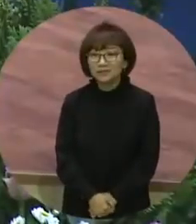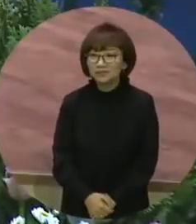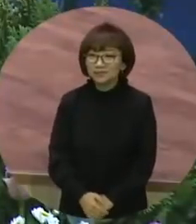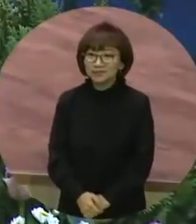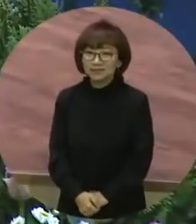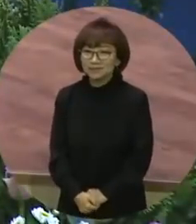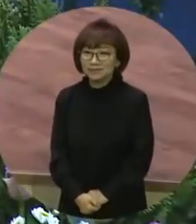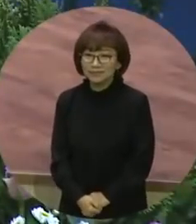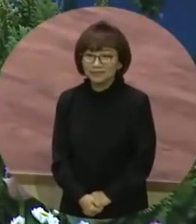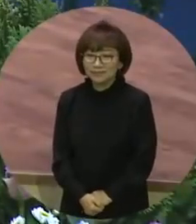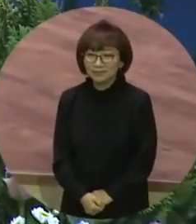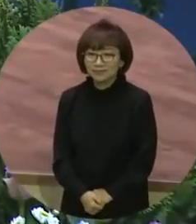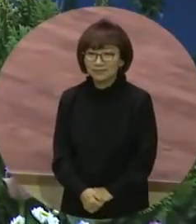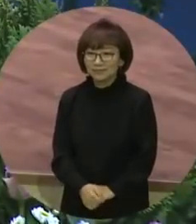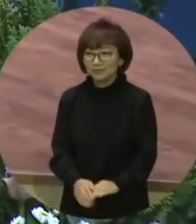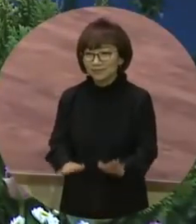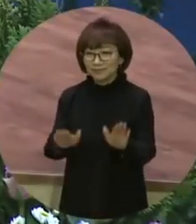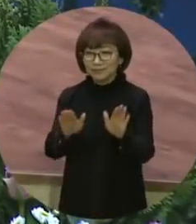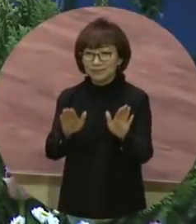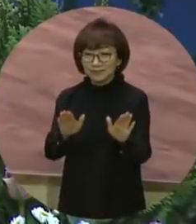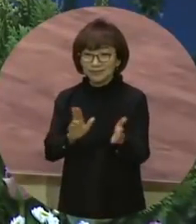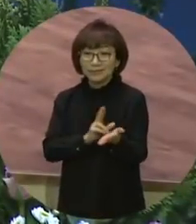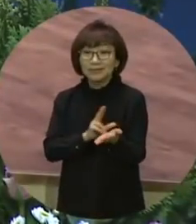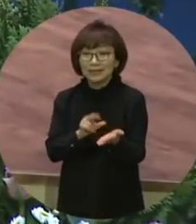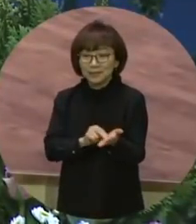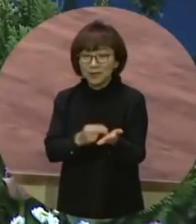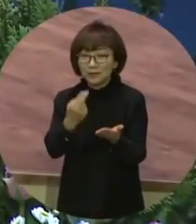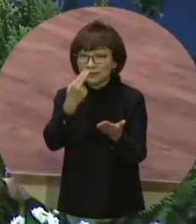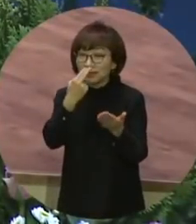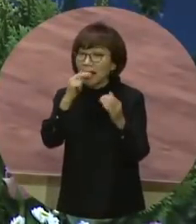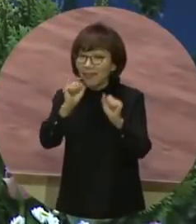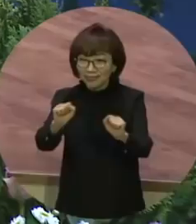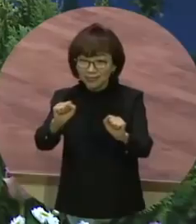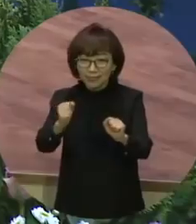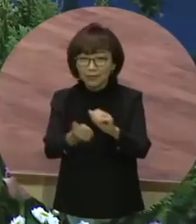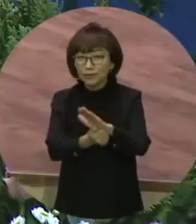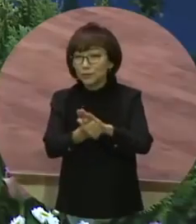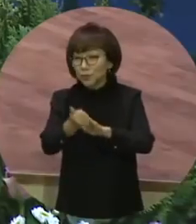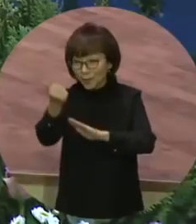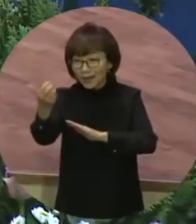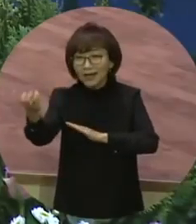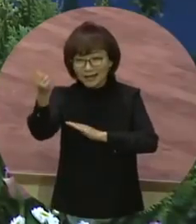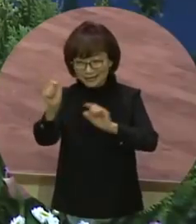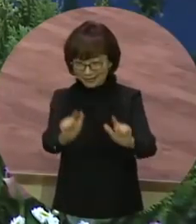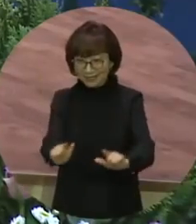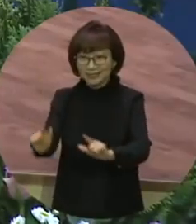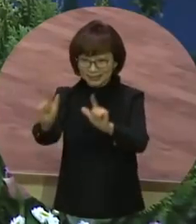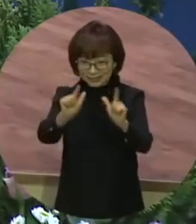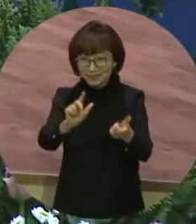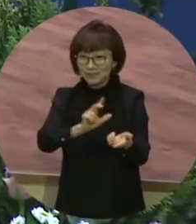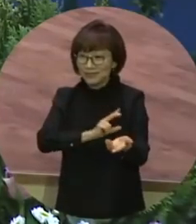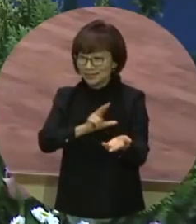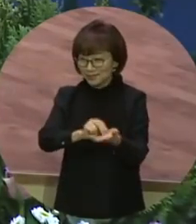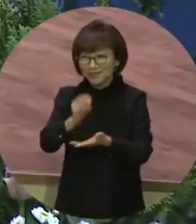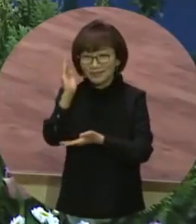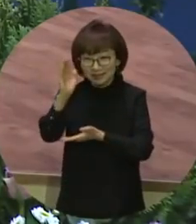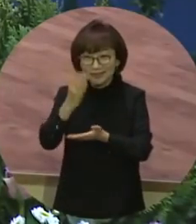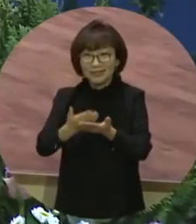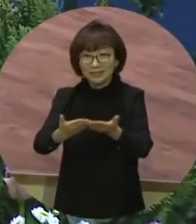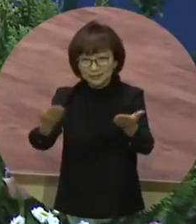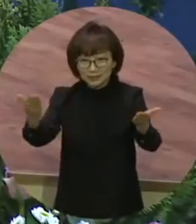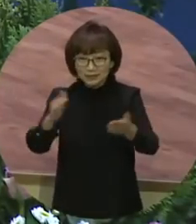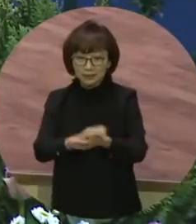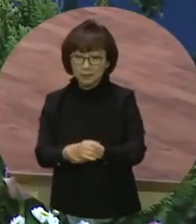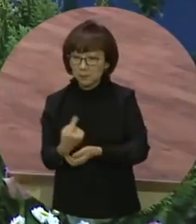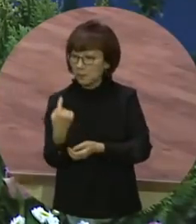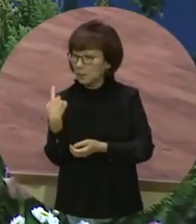읽어드리는 말씀 가지고 산 소망의 삶이라는 제목으로 말씀을 드립니다. 이번 주간에 미국과